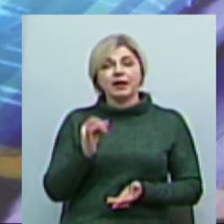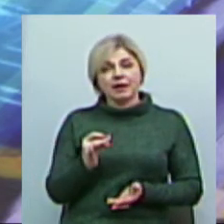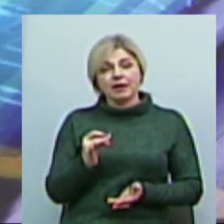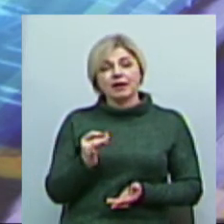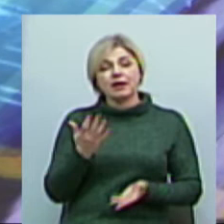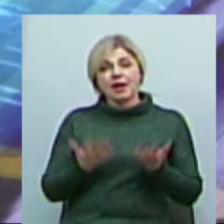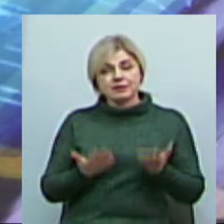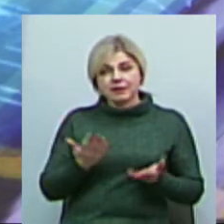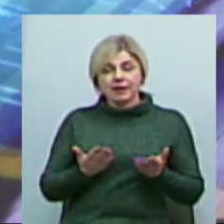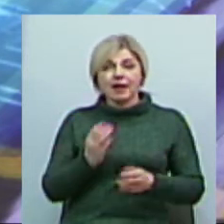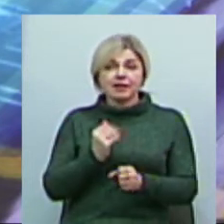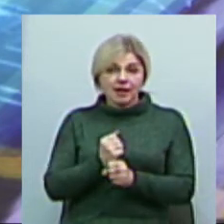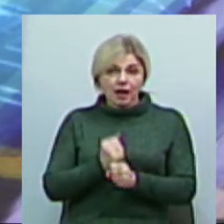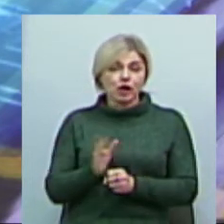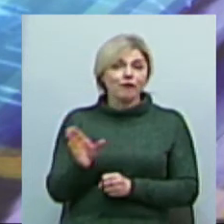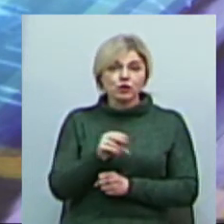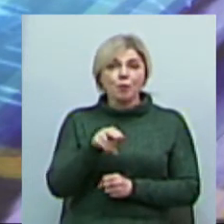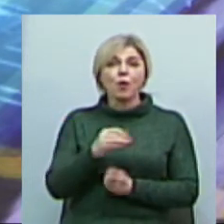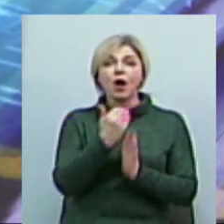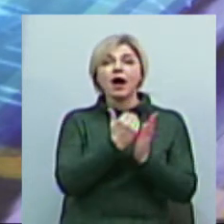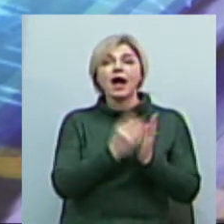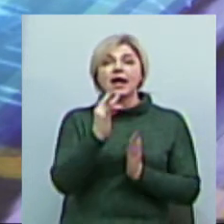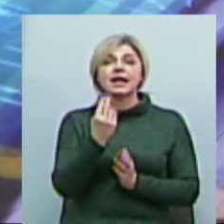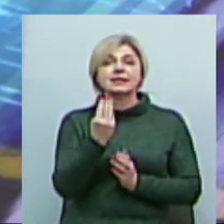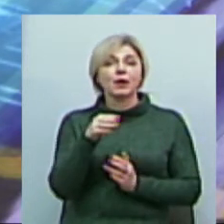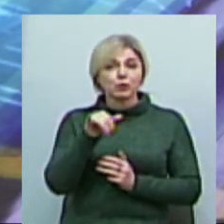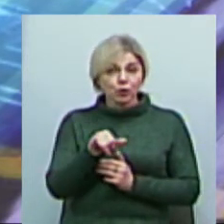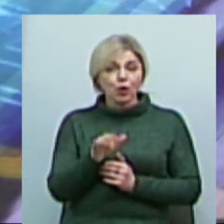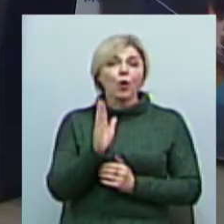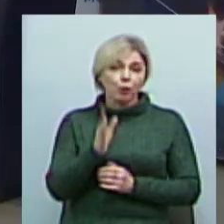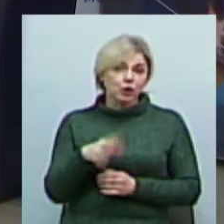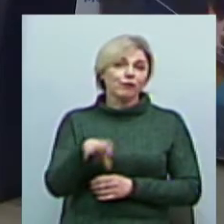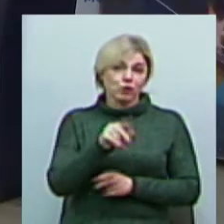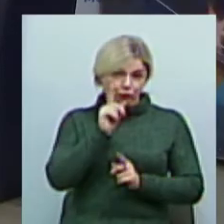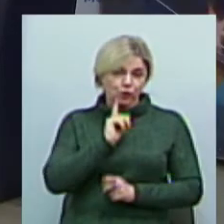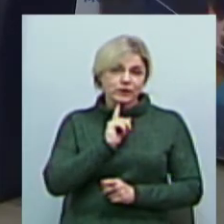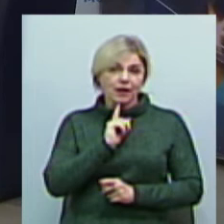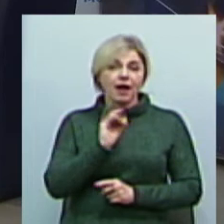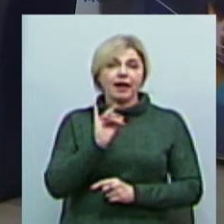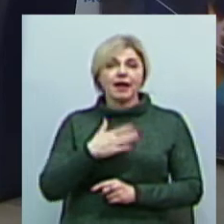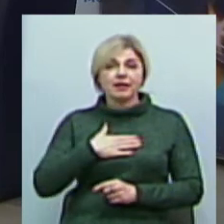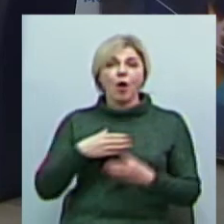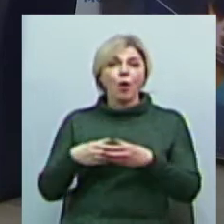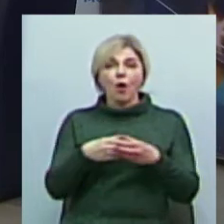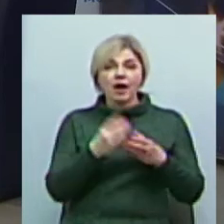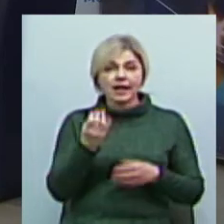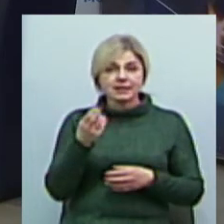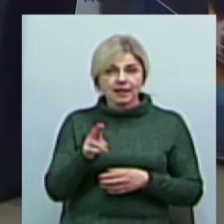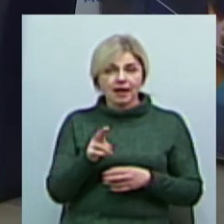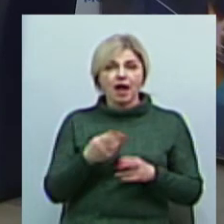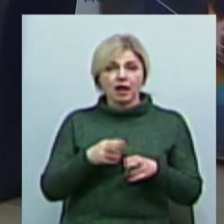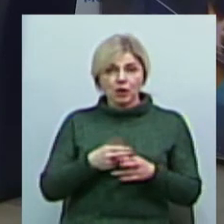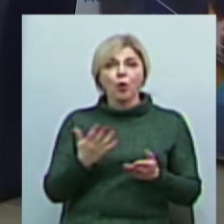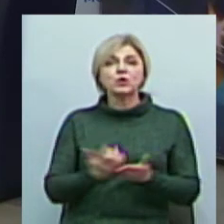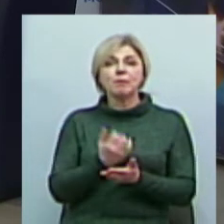счету, если делать все по рецепту, то будет вкусно. И в коалиции у нас организация, я сказал бы так,